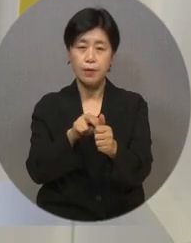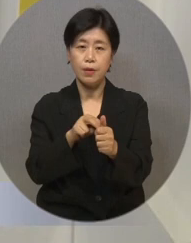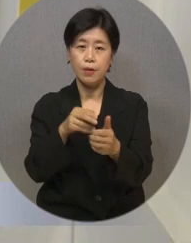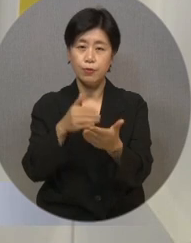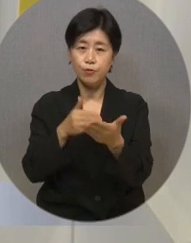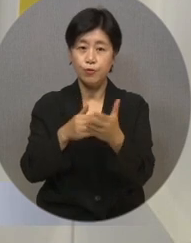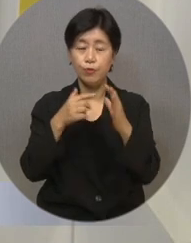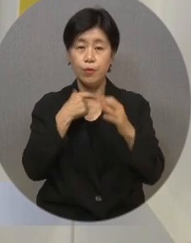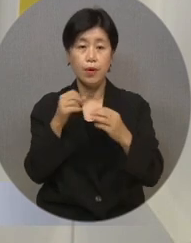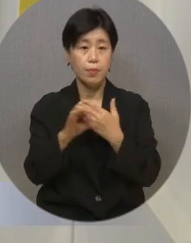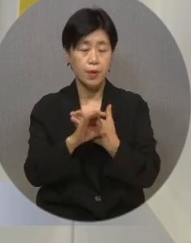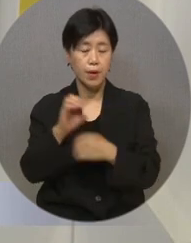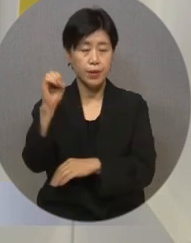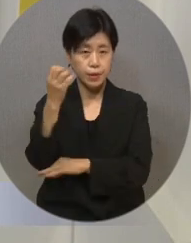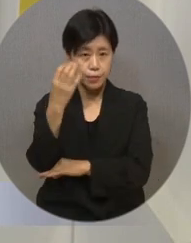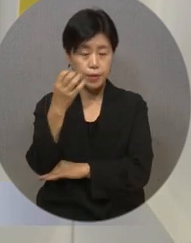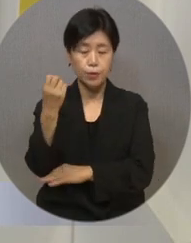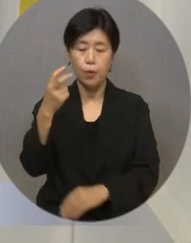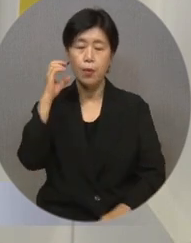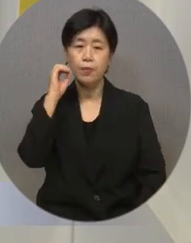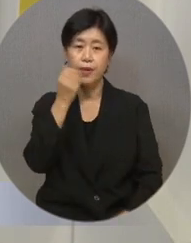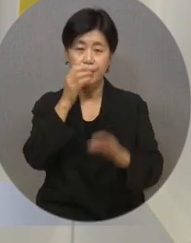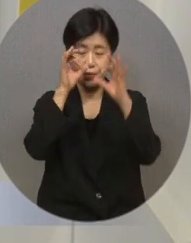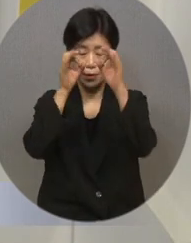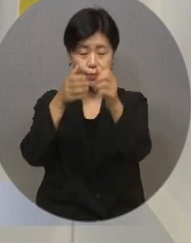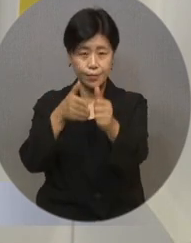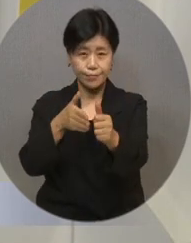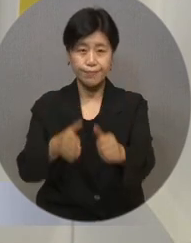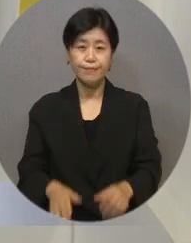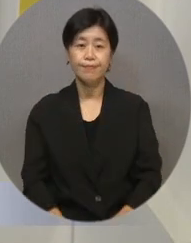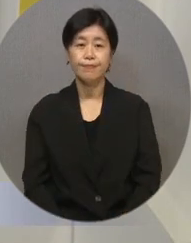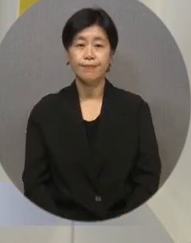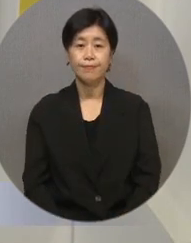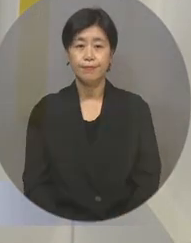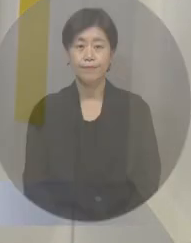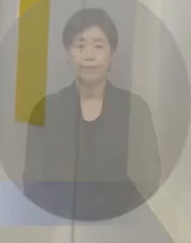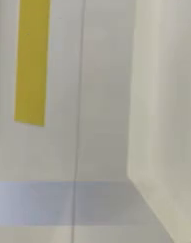장애인 신문과 웰페어뉴스 홈페이지를 통해 확인할 수 있습니다